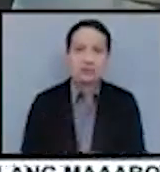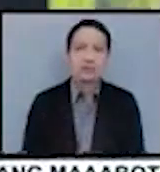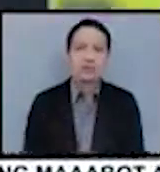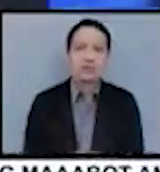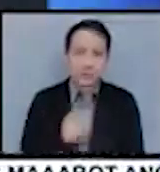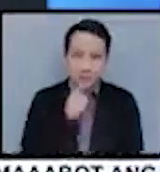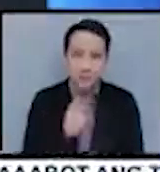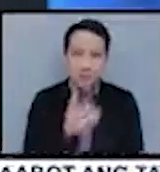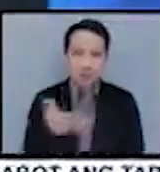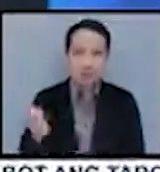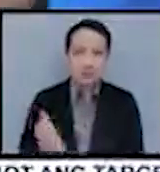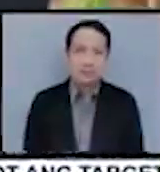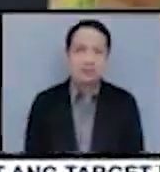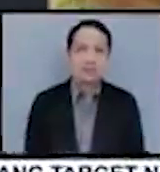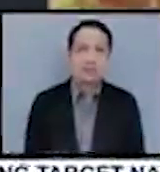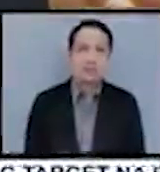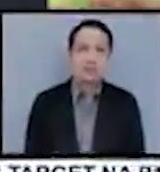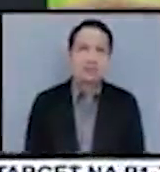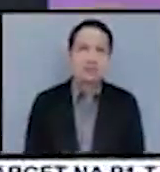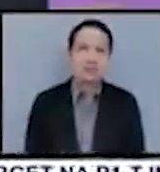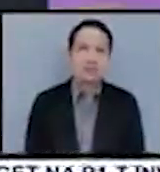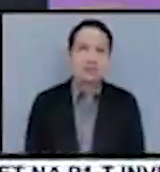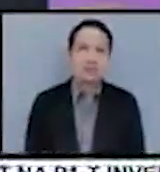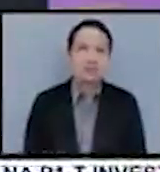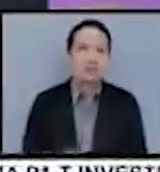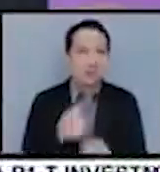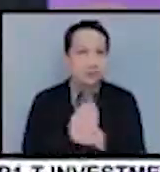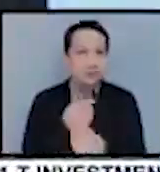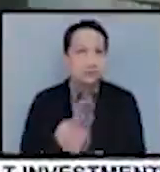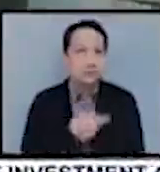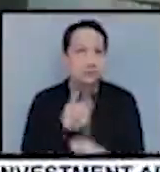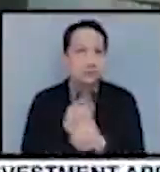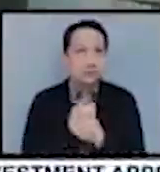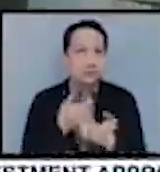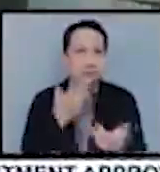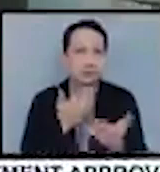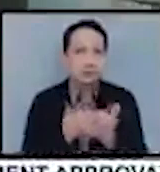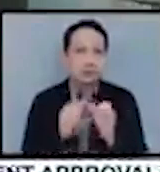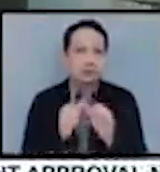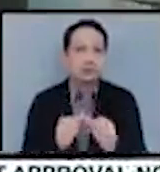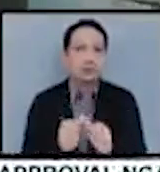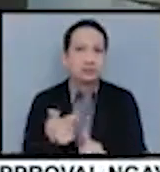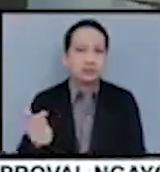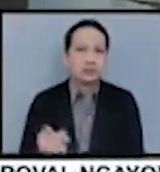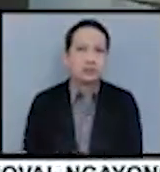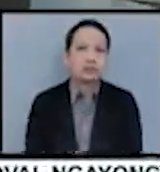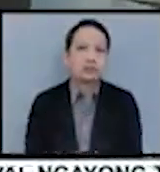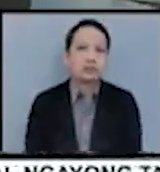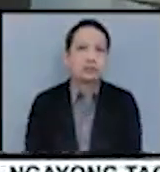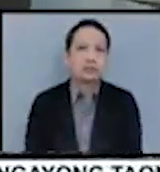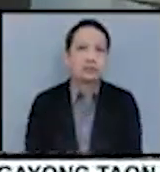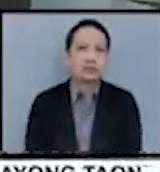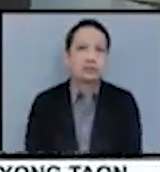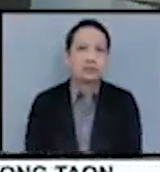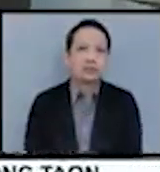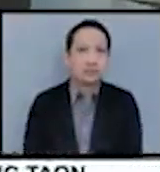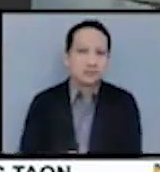inyo. Have a long and good have a long and good ano po dito.